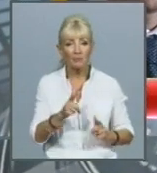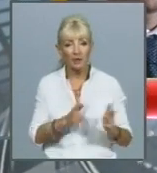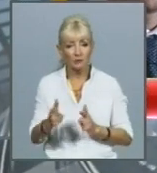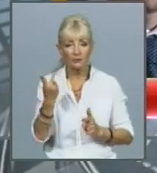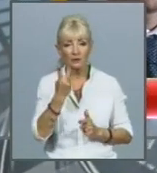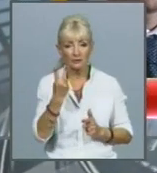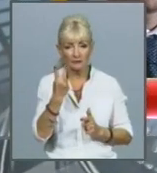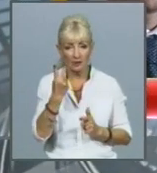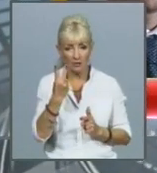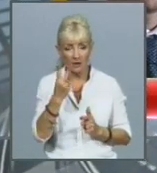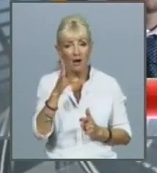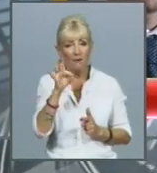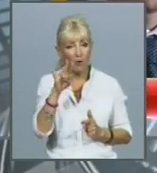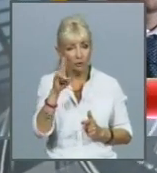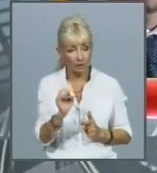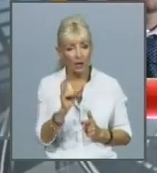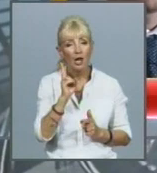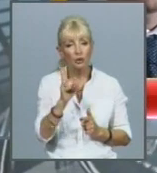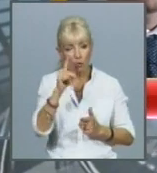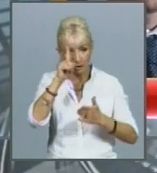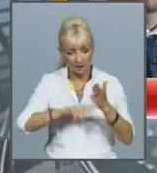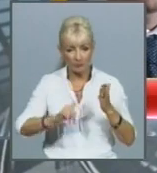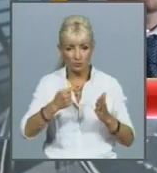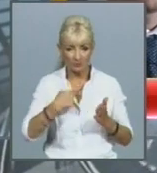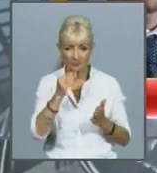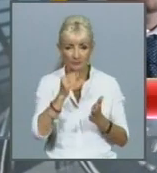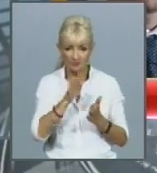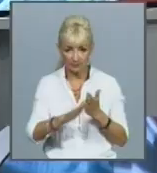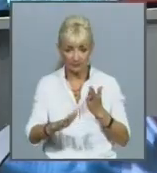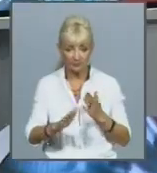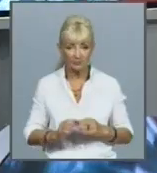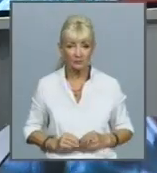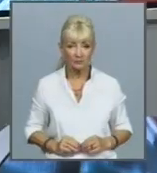другої хвилі, але сподіваємося, що вона нас мине.